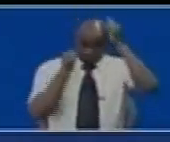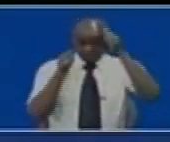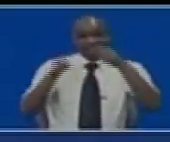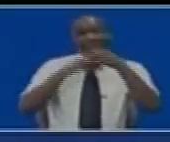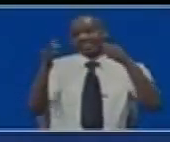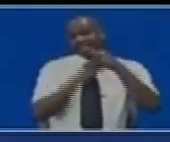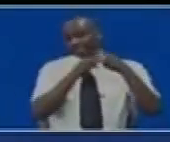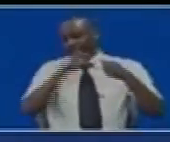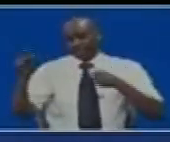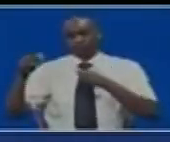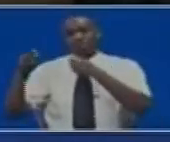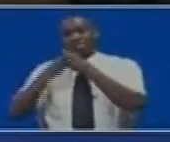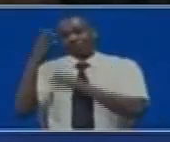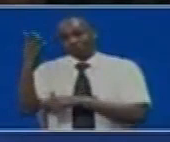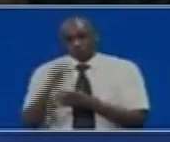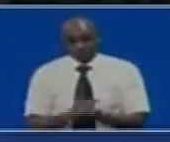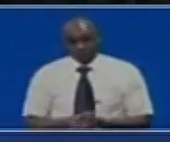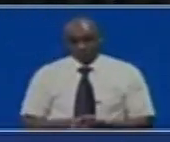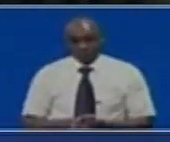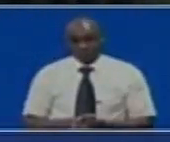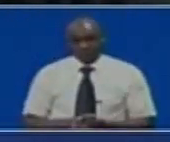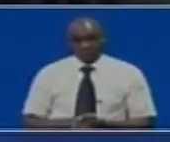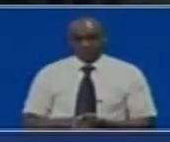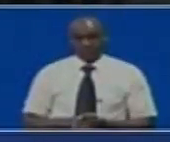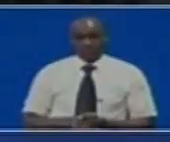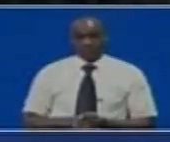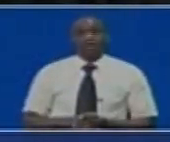78 hadi 84. In fact,